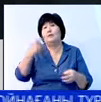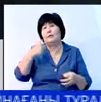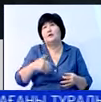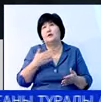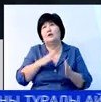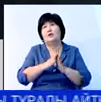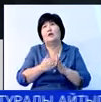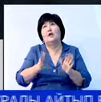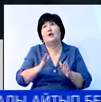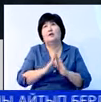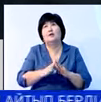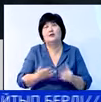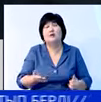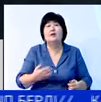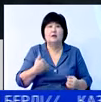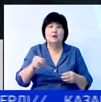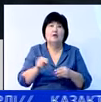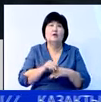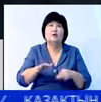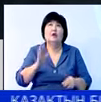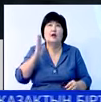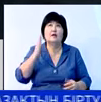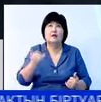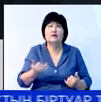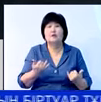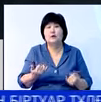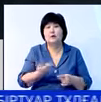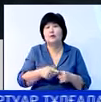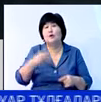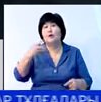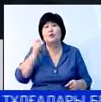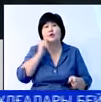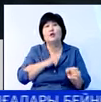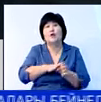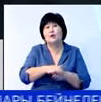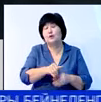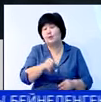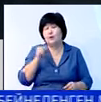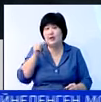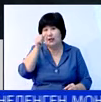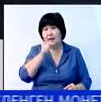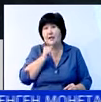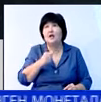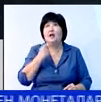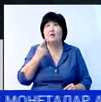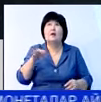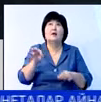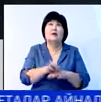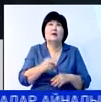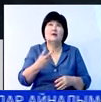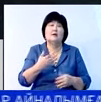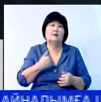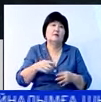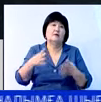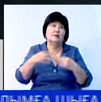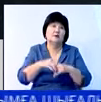сұраймын. Түзелу жолынан ғой, мен Алла қаласа осы биыл 30-ға толдым кешеміз өткен айда. Бір басым екеуі болып, үйлі баранды